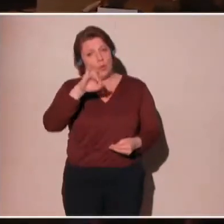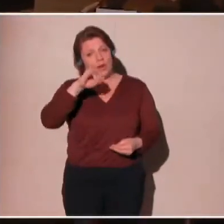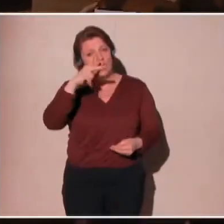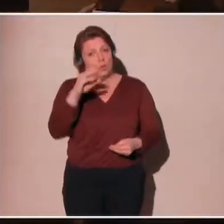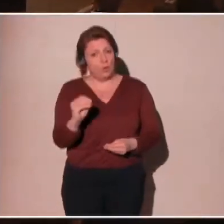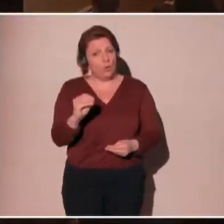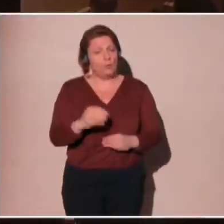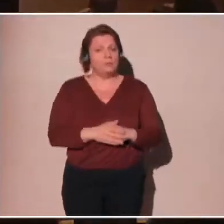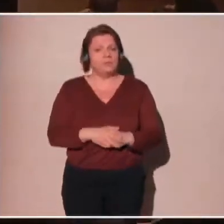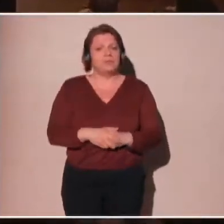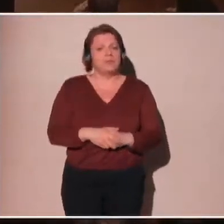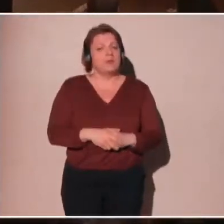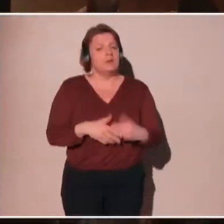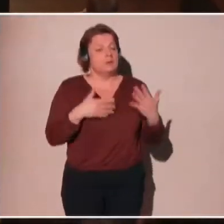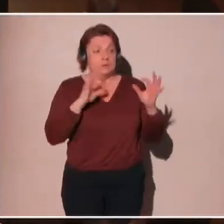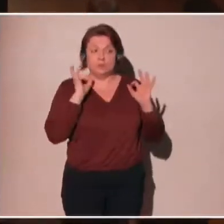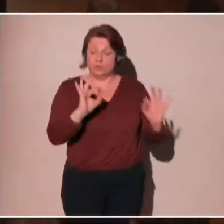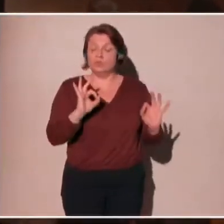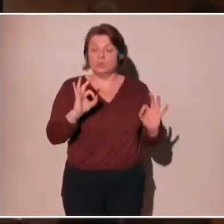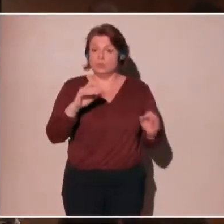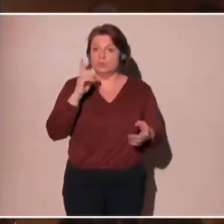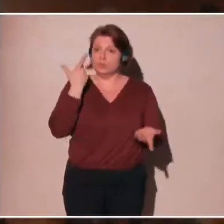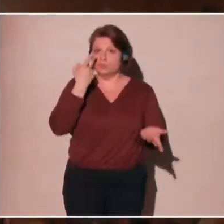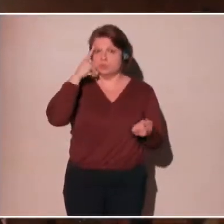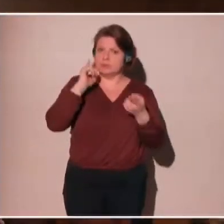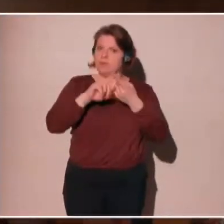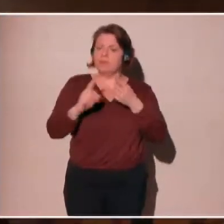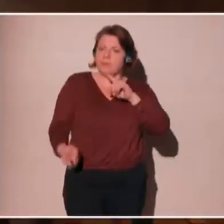beaucoup, professeur Noriko Arai. Vous soulevez une question essentielle, c'est-à-dire que